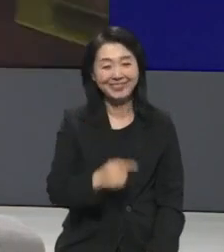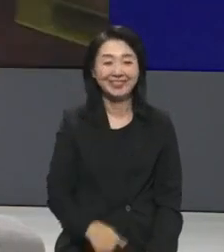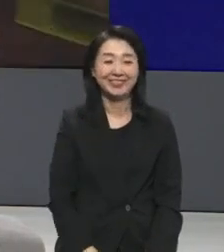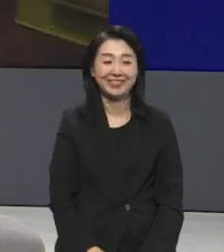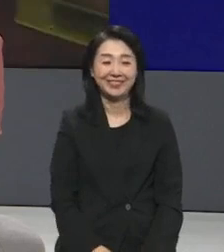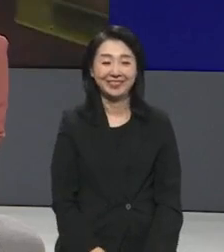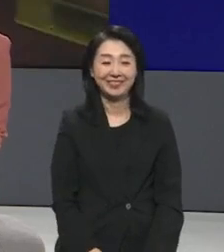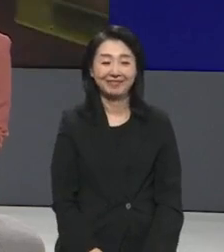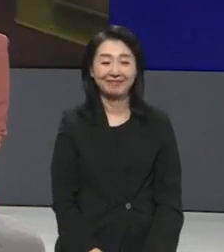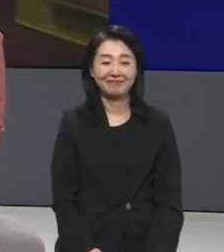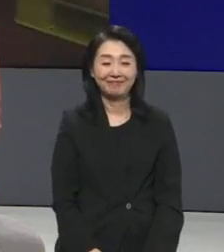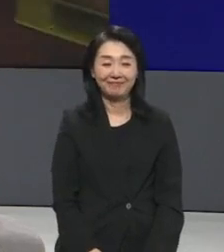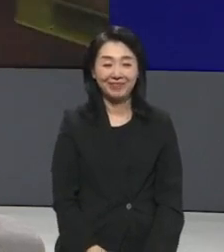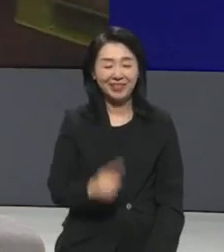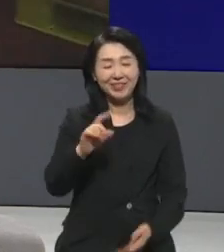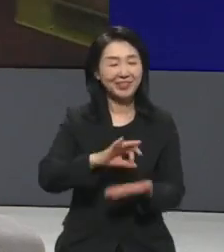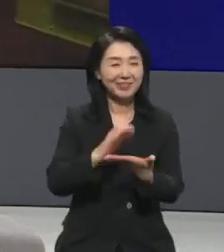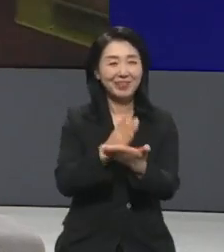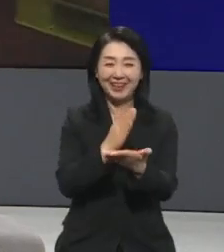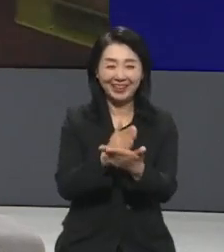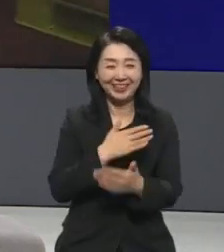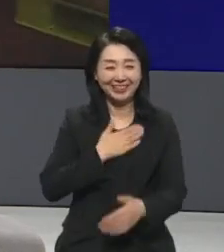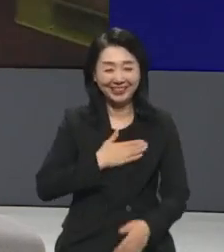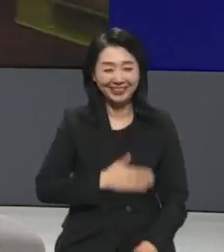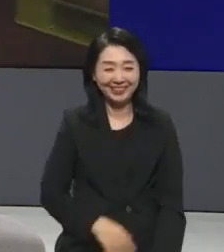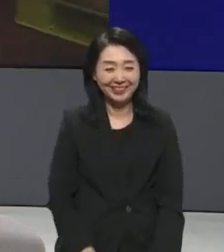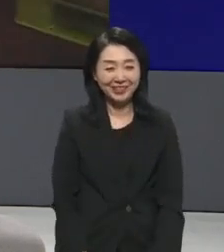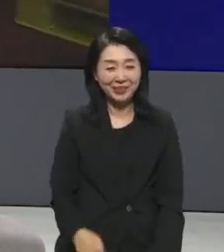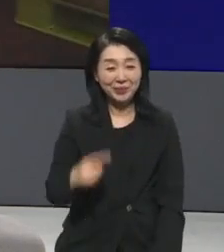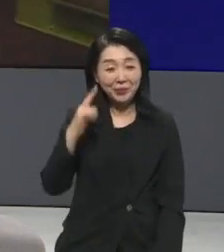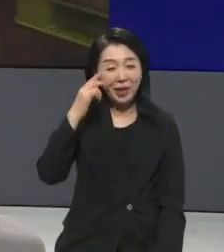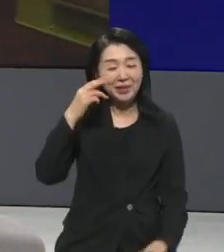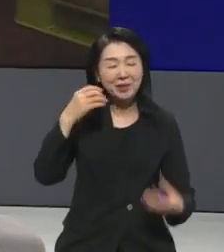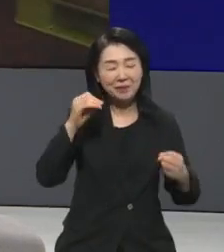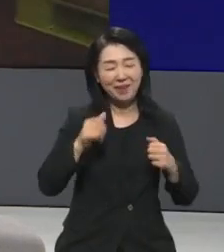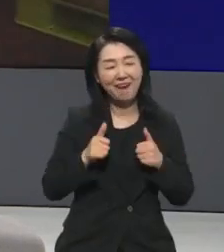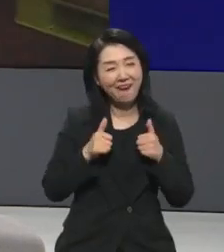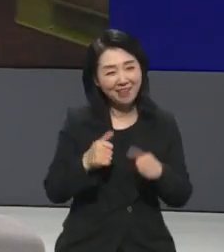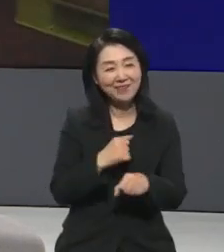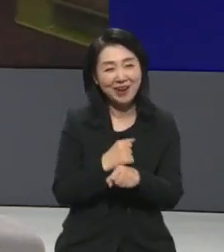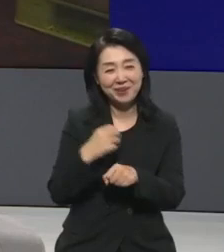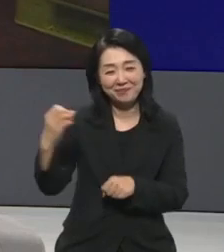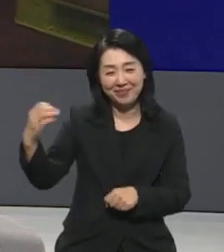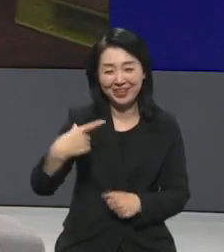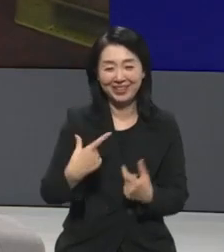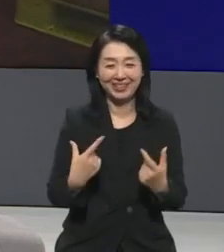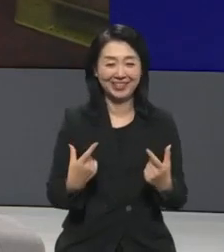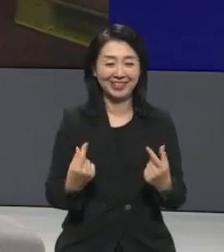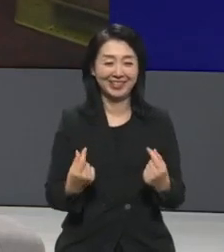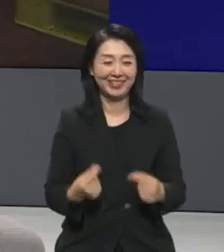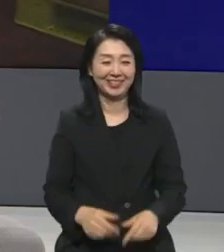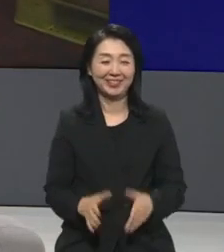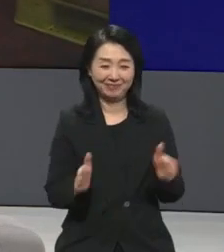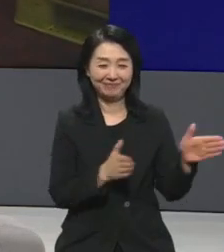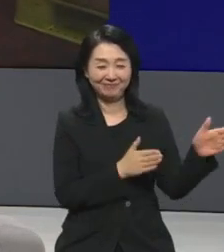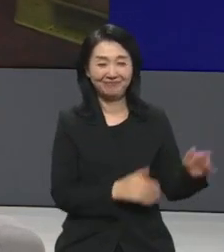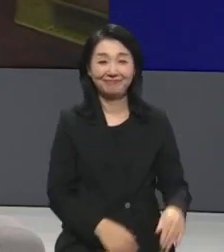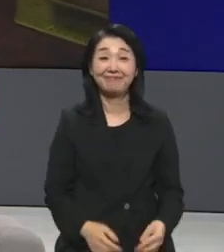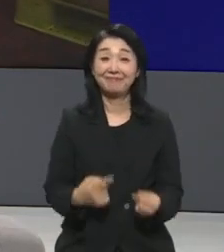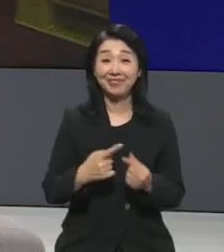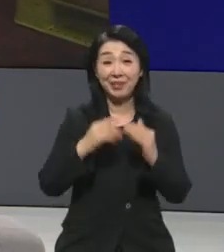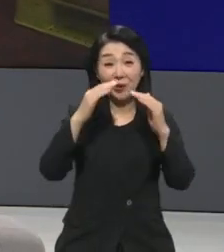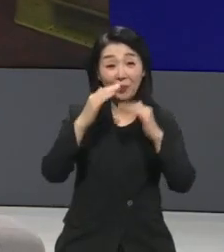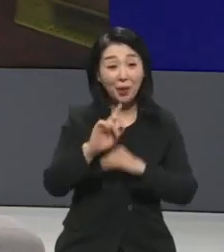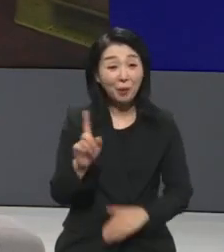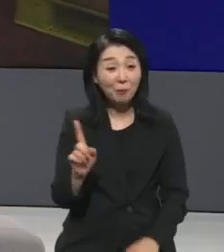우리 최보니 기자. 신경 안 쓰셔도 돼요. 네. 일부러 열심히 하라고 얘기를 한 것 같습니다. 네. 근데 첫 소식